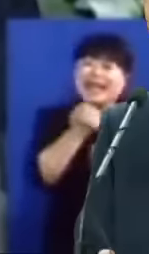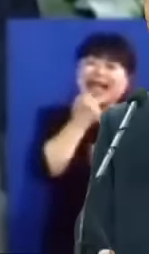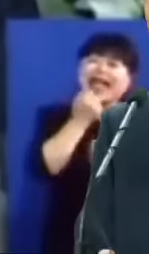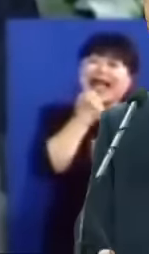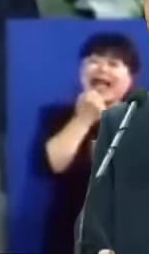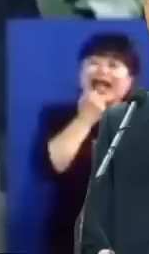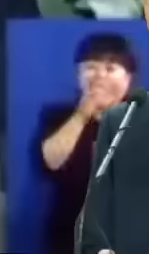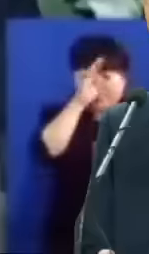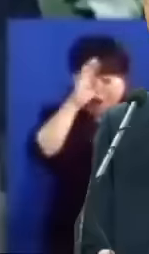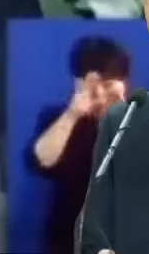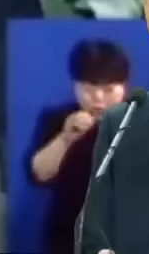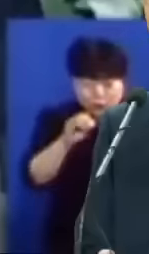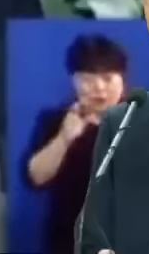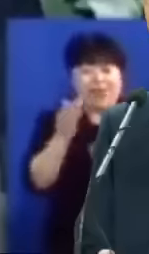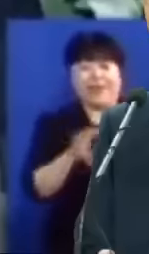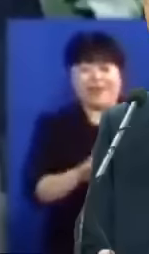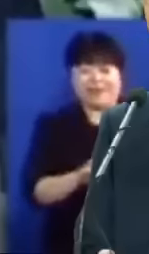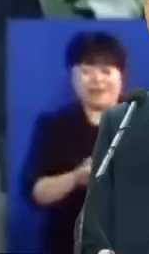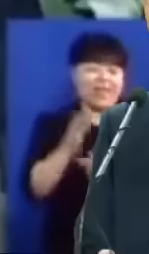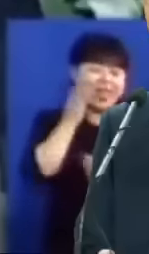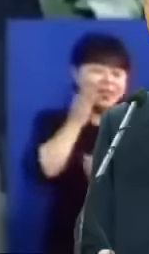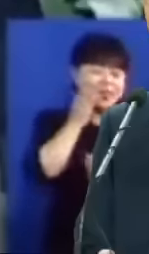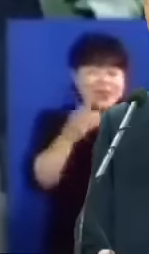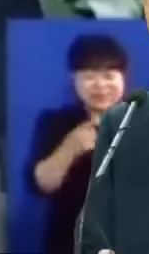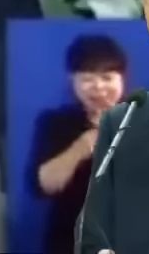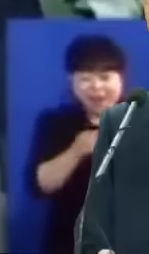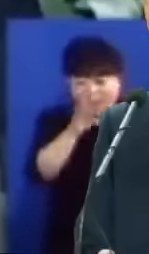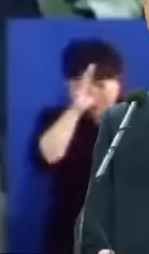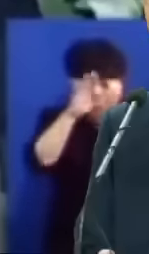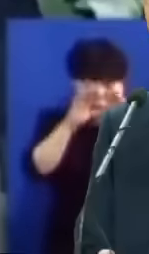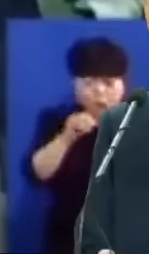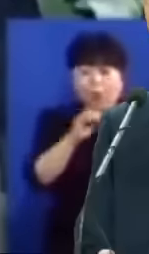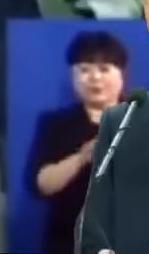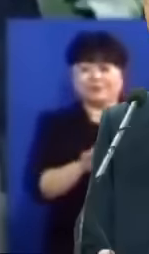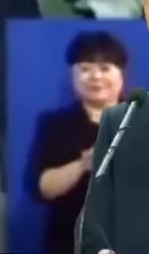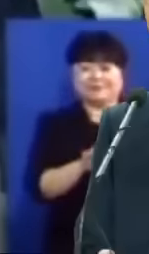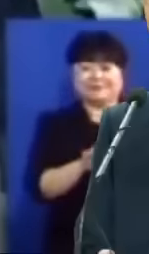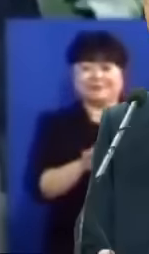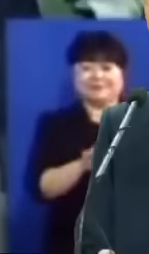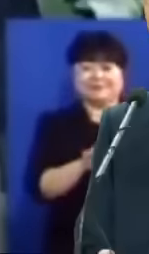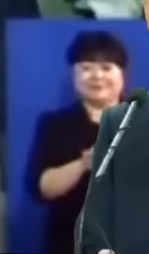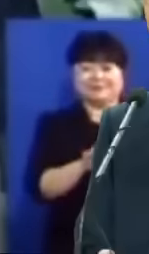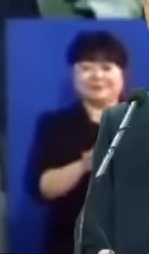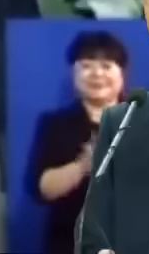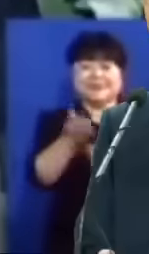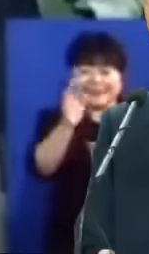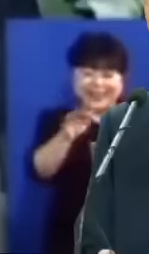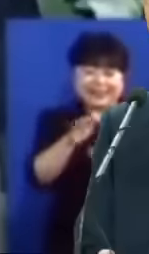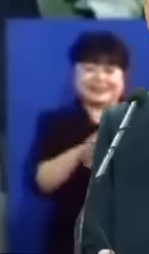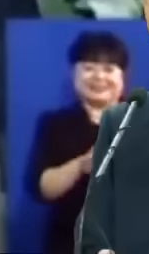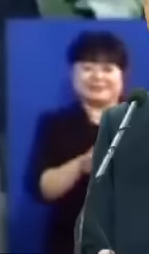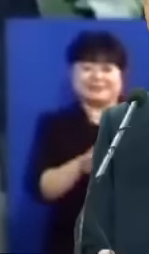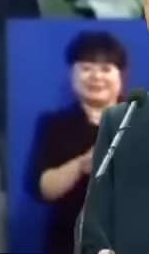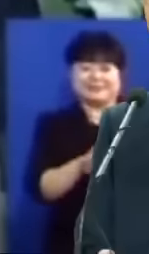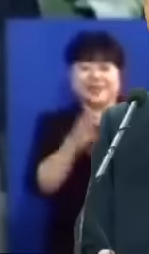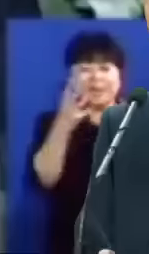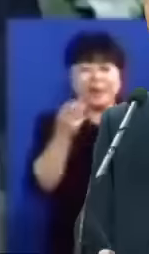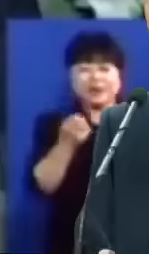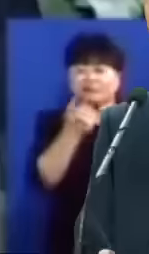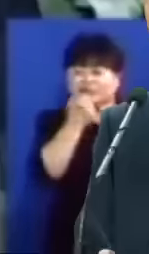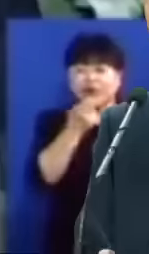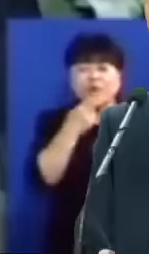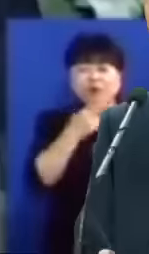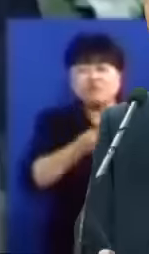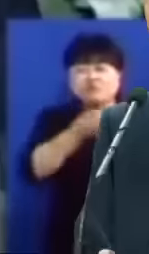웃으면 엔돌핀이 많이 남아서 병이 낫는다고 합니다. 그런데 많이 안